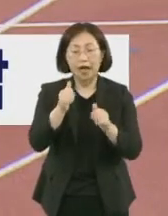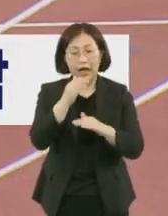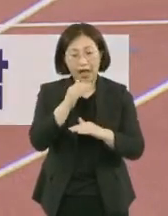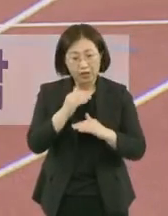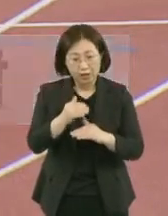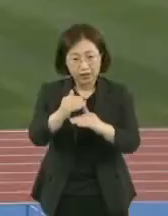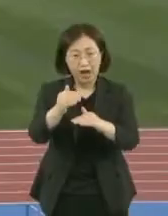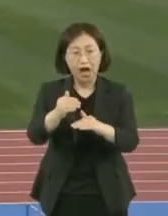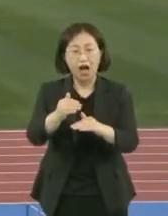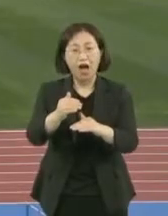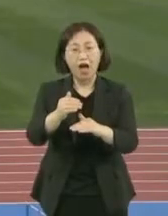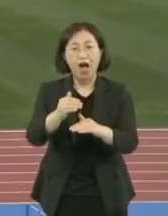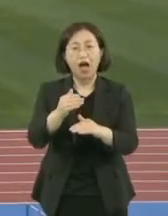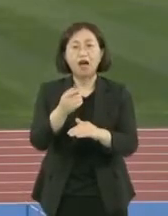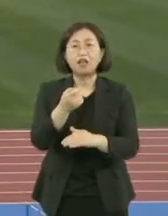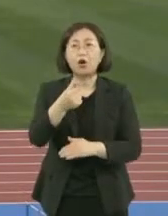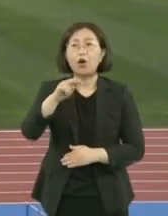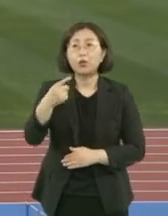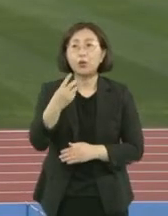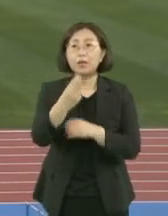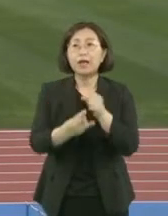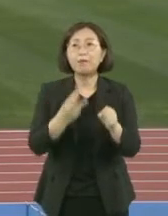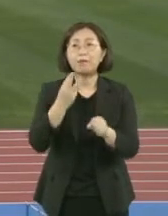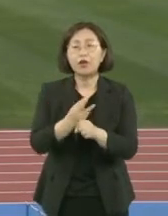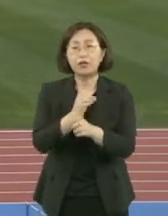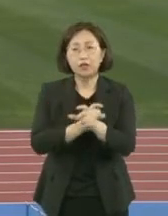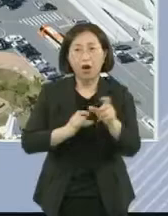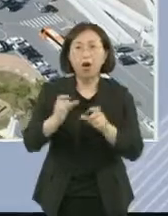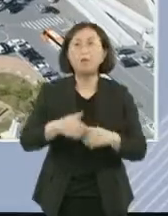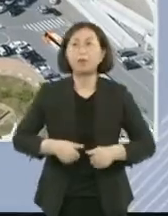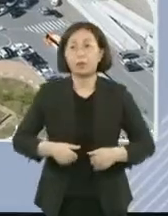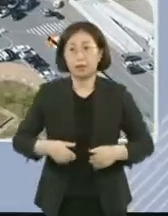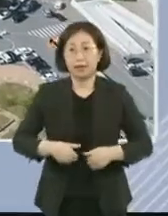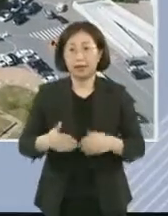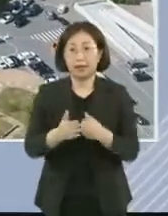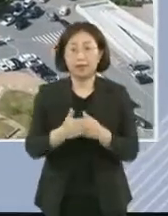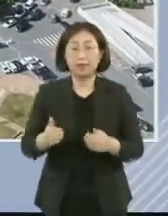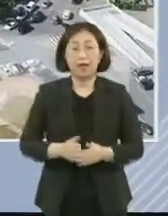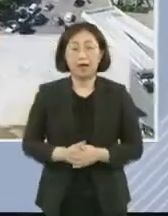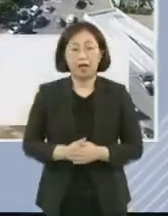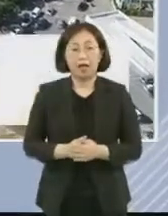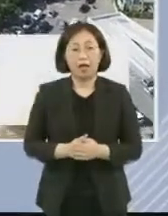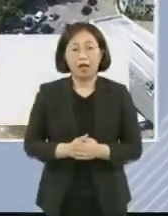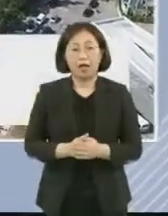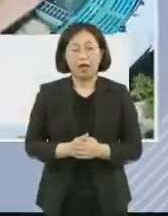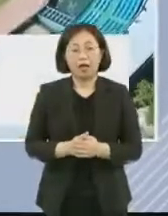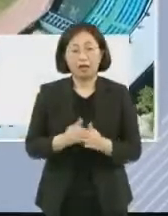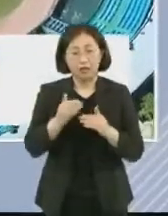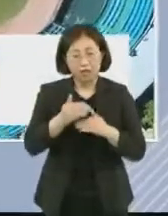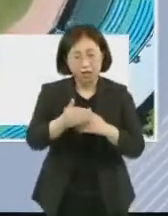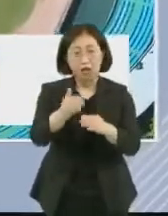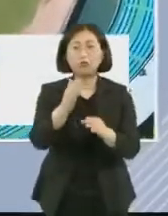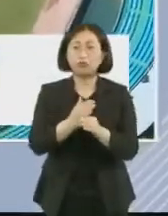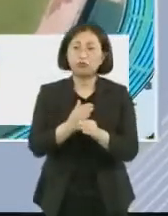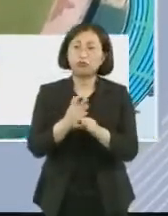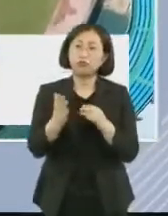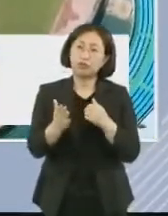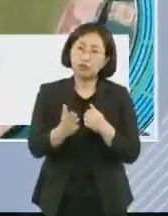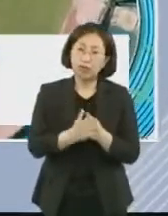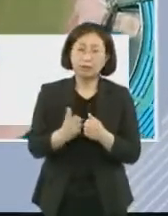다시 밟는 데만 최소 3년 이상 걸리기 때문입니다. 진척이 너무 많이 와 있어요. 그러다